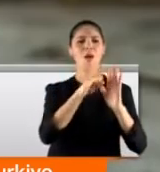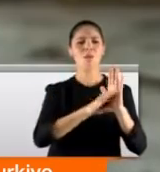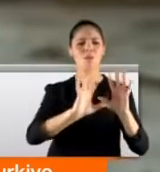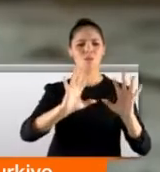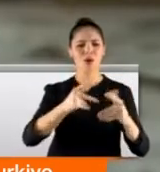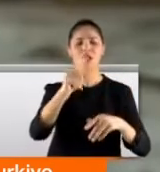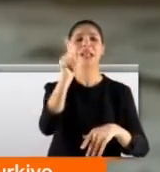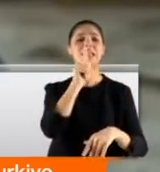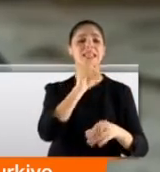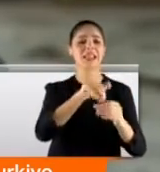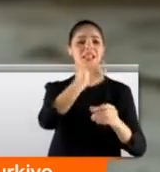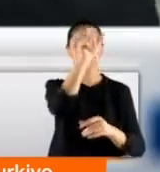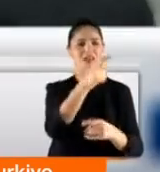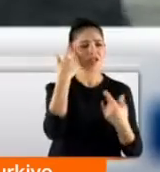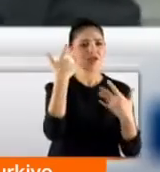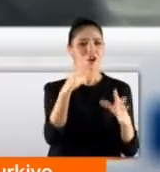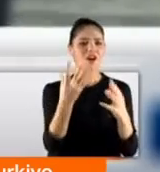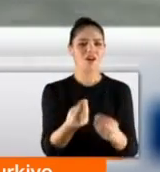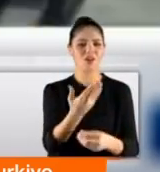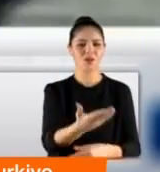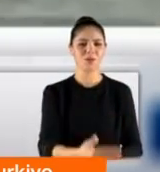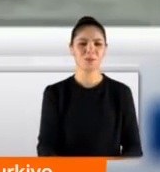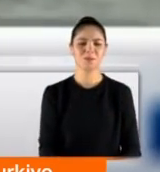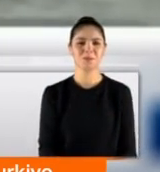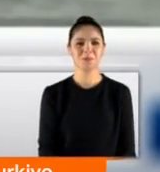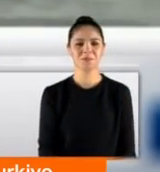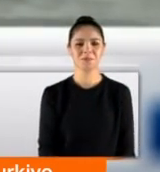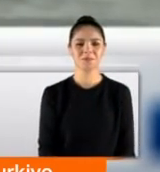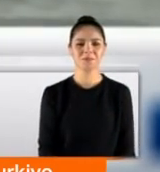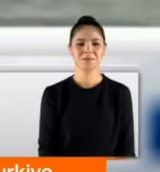İngiliz vekil neye uğradığını şaşırdı.